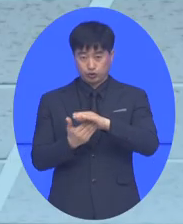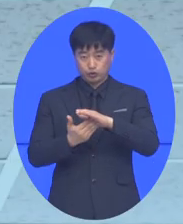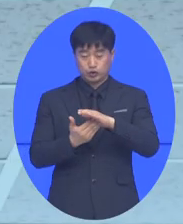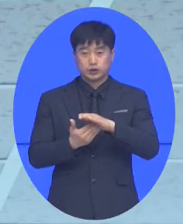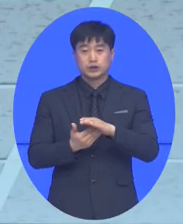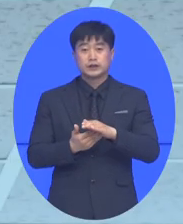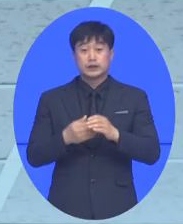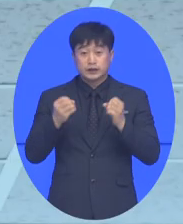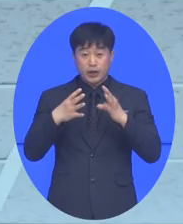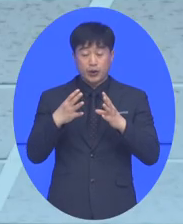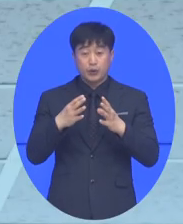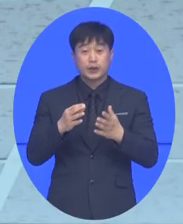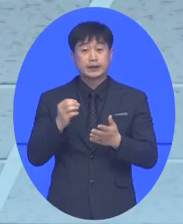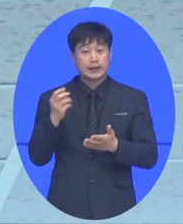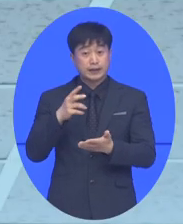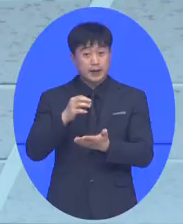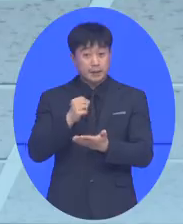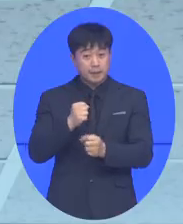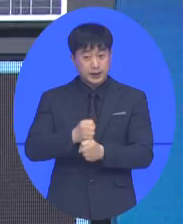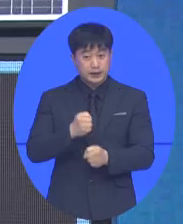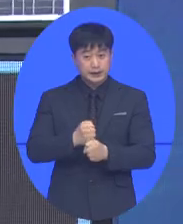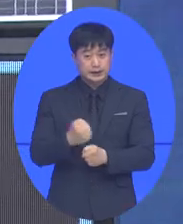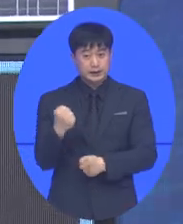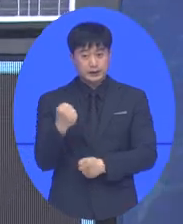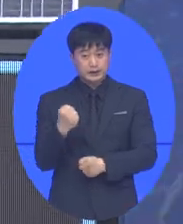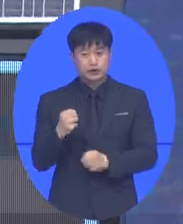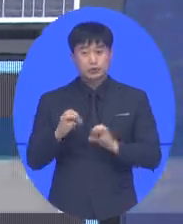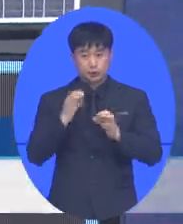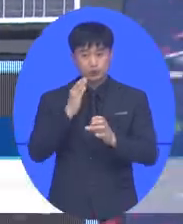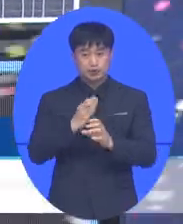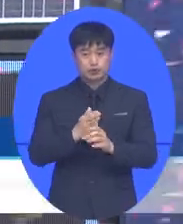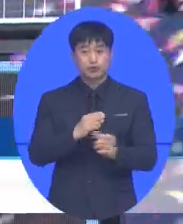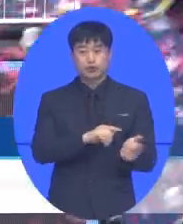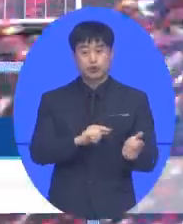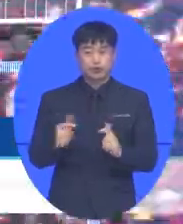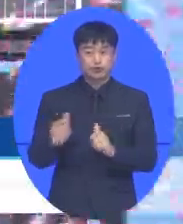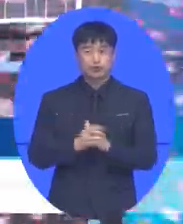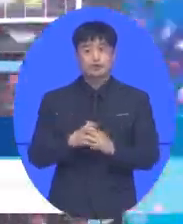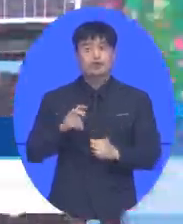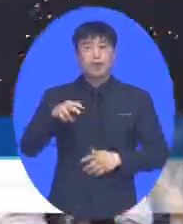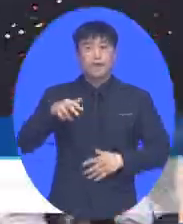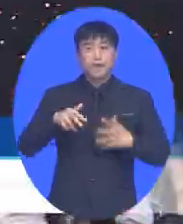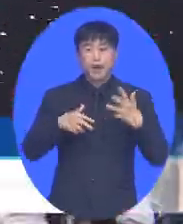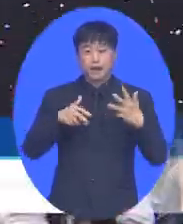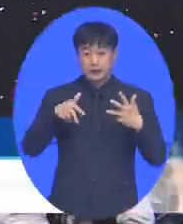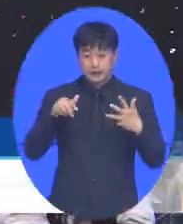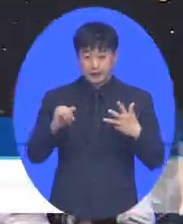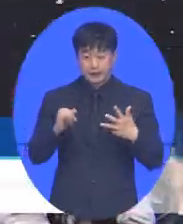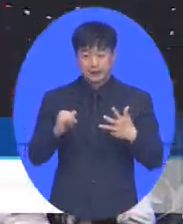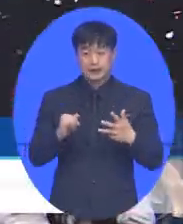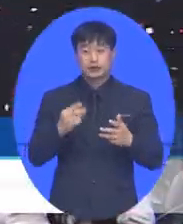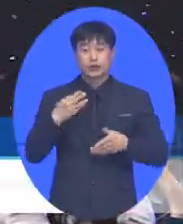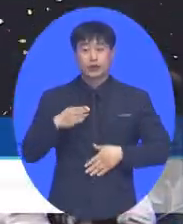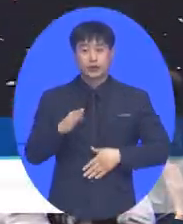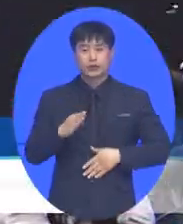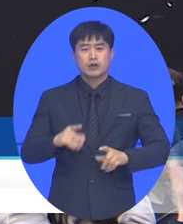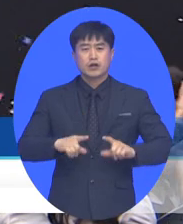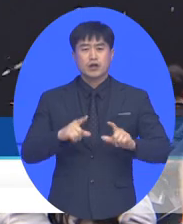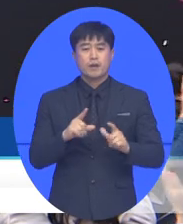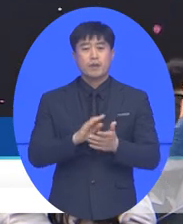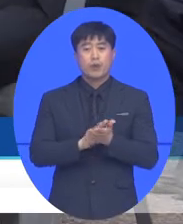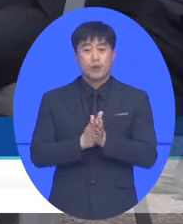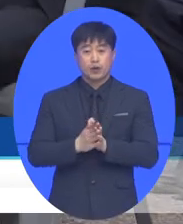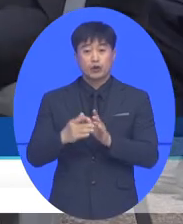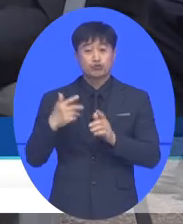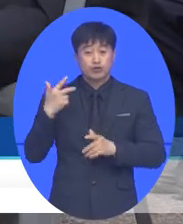있는 신재생에너지 실천 노력들입니다. 민선 8기 경기도는 기후변화 주간을 맞아 기후위기를 풀 열세